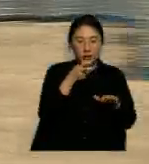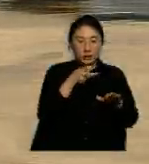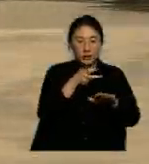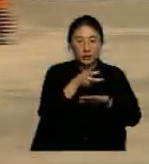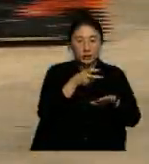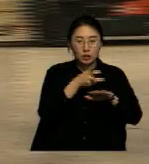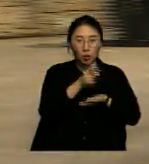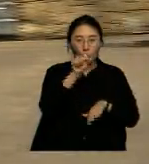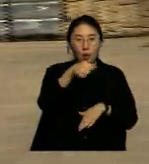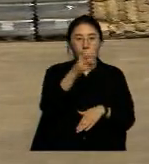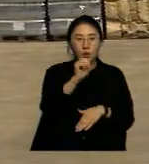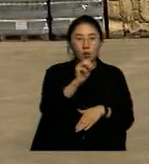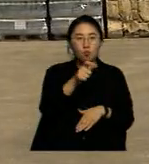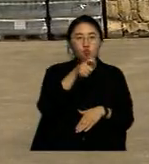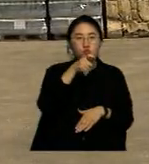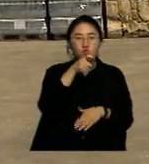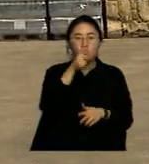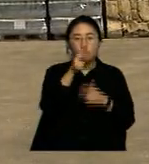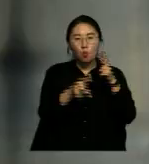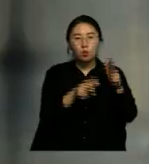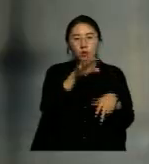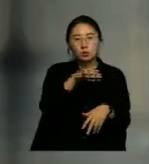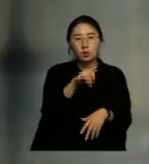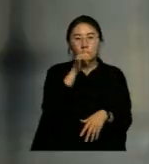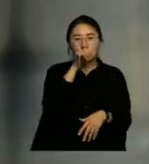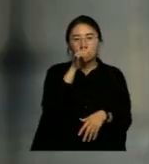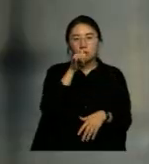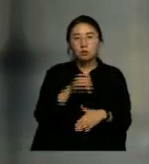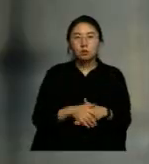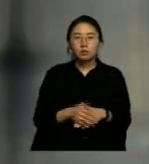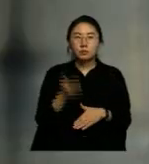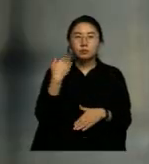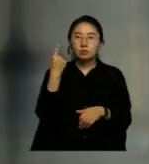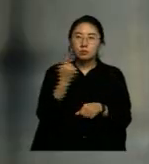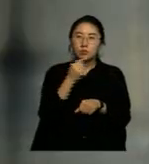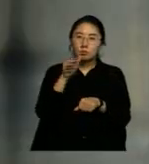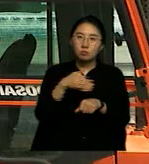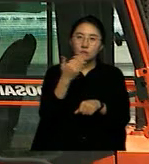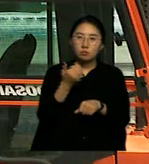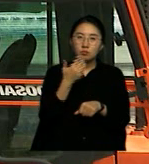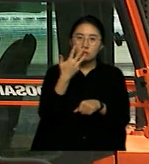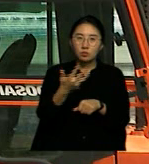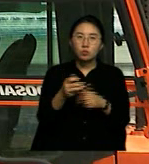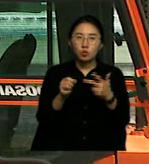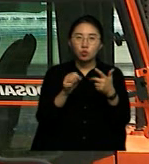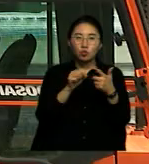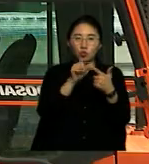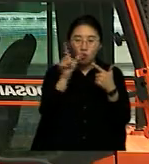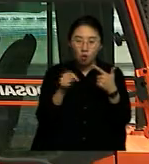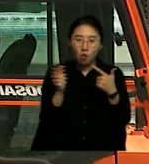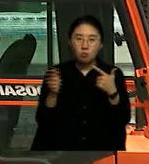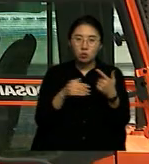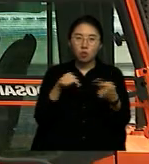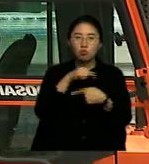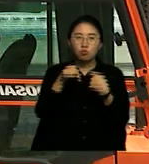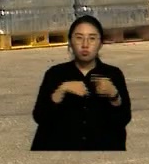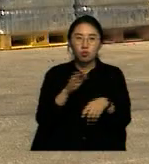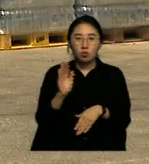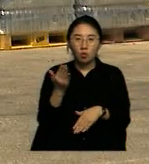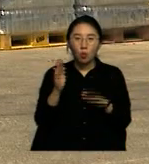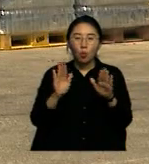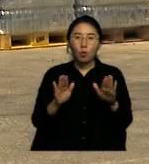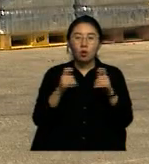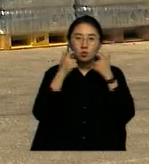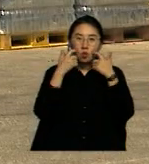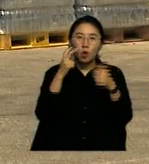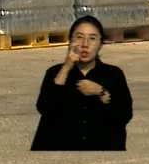정도를 올라가면 한 생수공장이 자리를 잡고 있습니다. 지난 1998년 6월부터 공장이 가동이 됐으니까